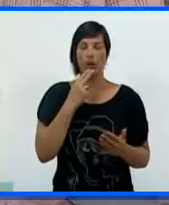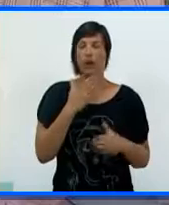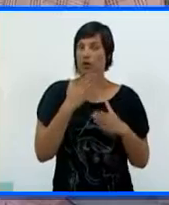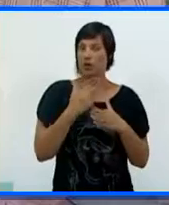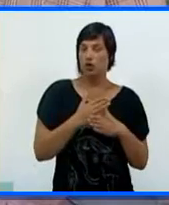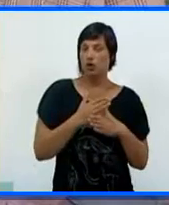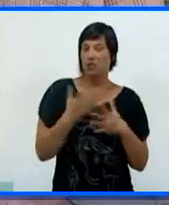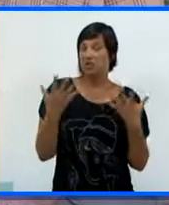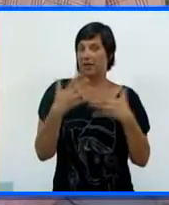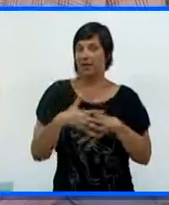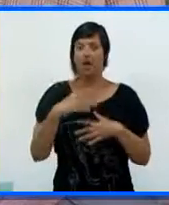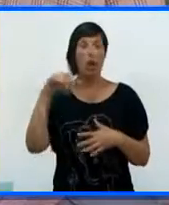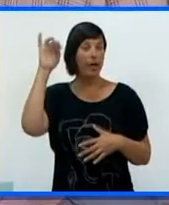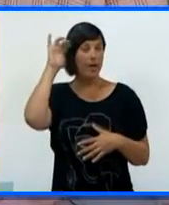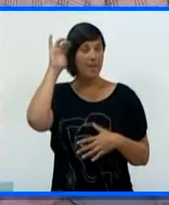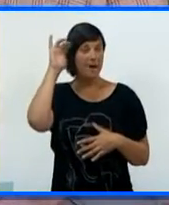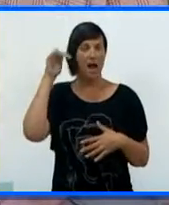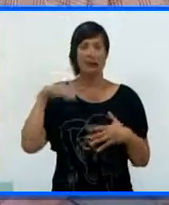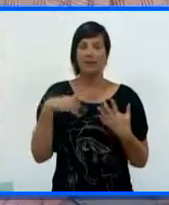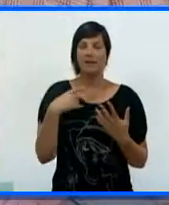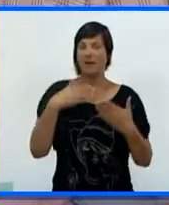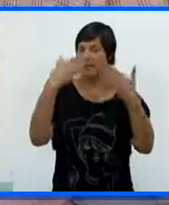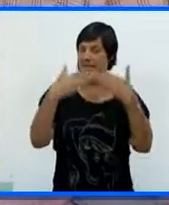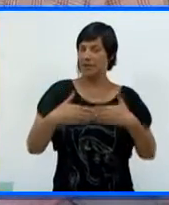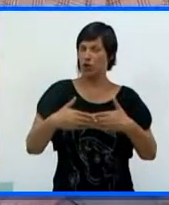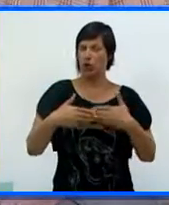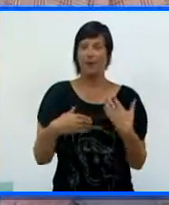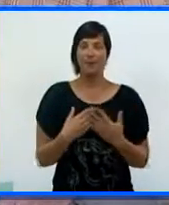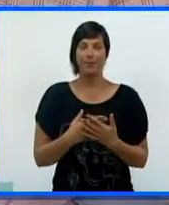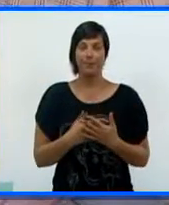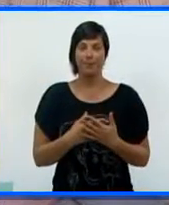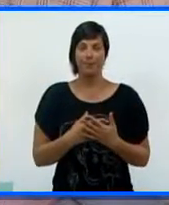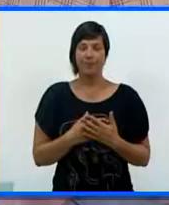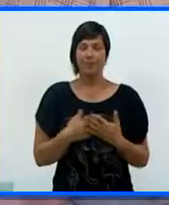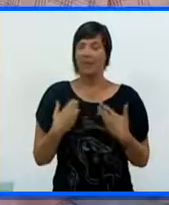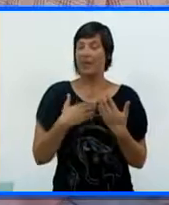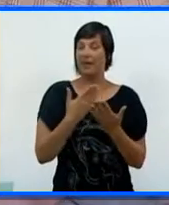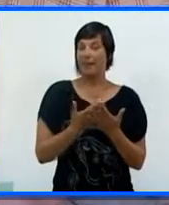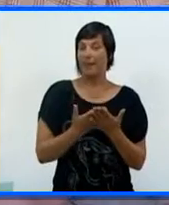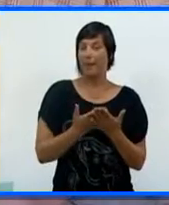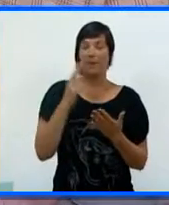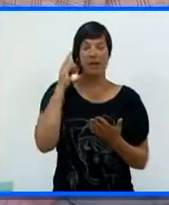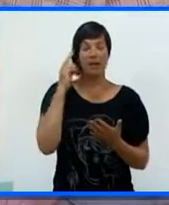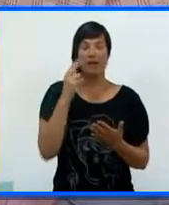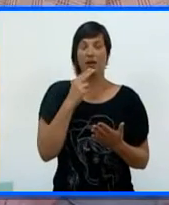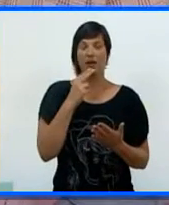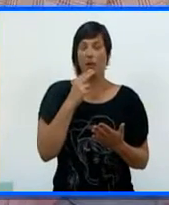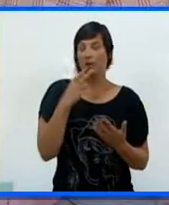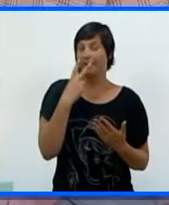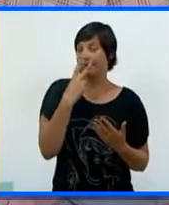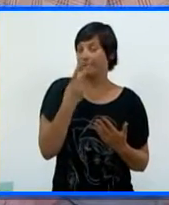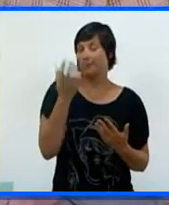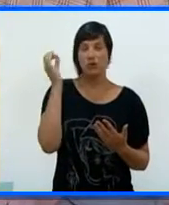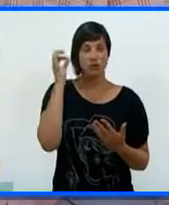Uz pomoć ti nekih sluhih aparata ili video nekih tako nešto, da bi onda mi gluhima malo bilo.